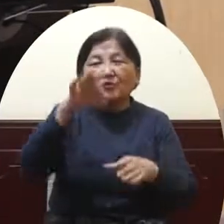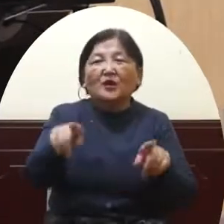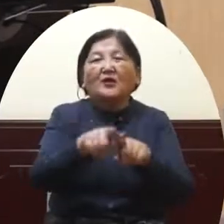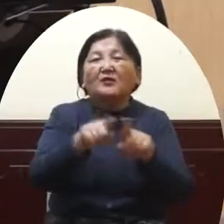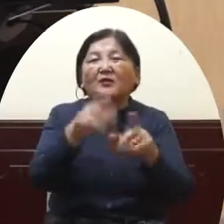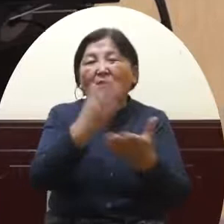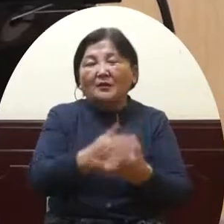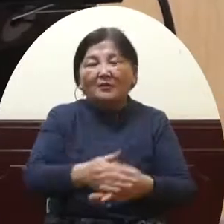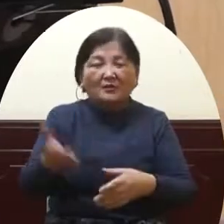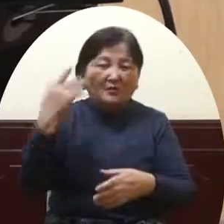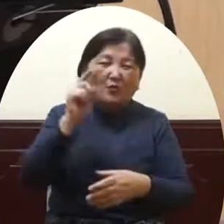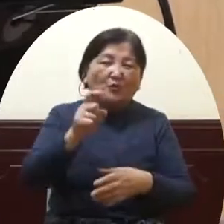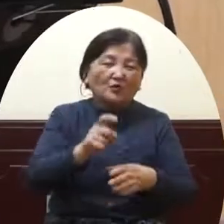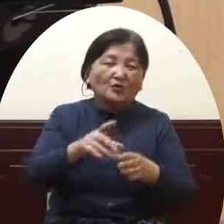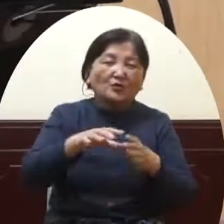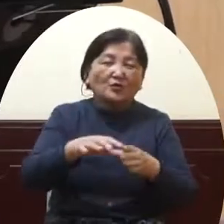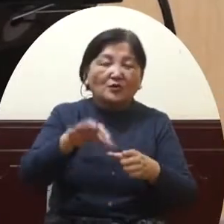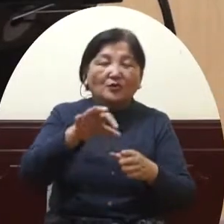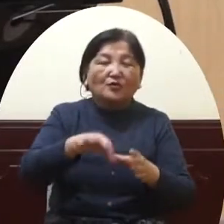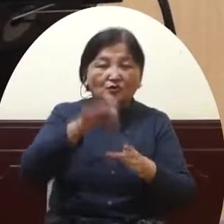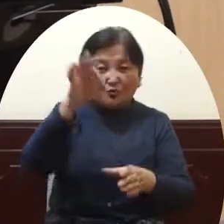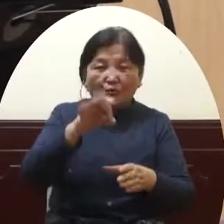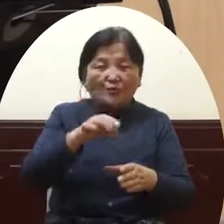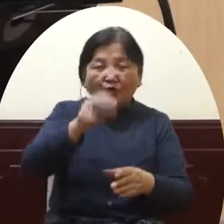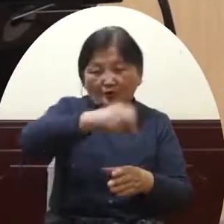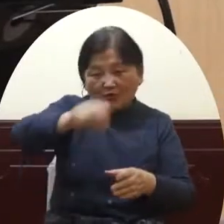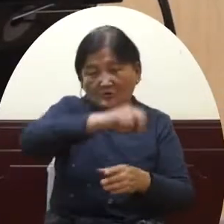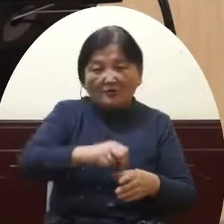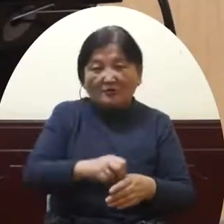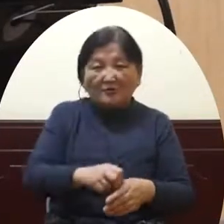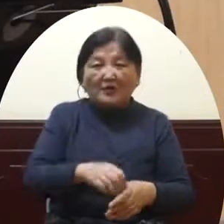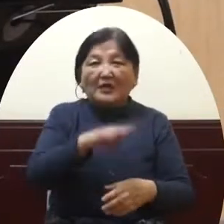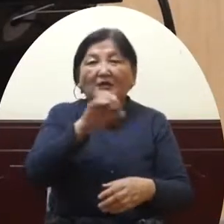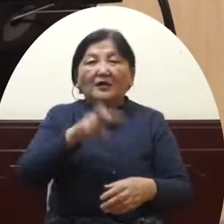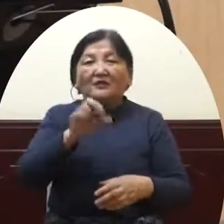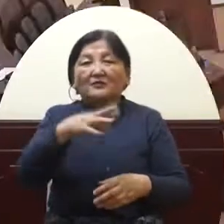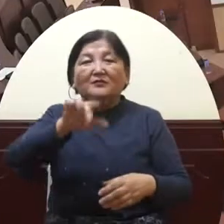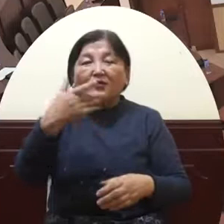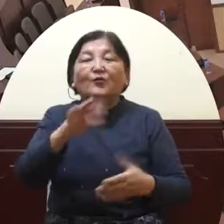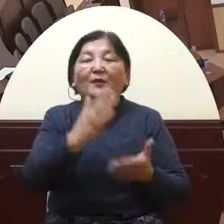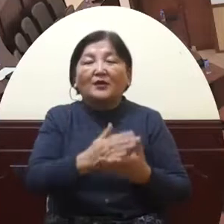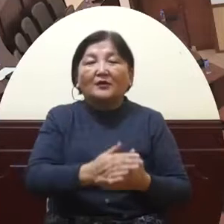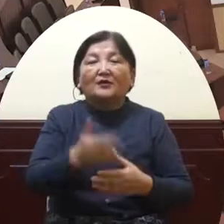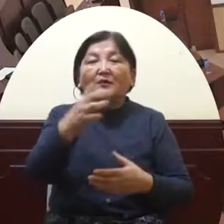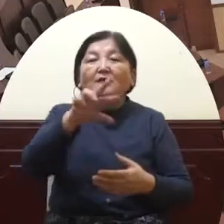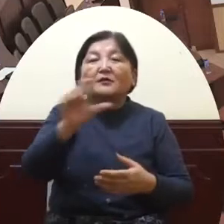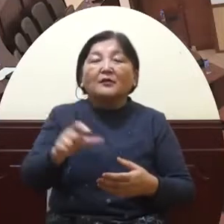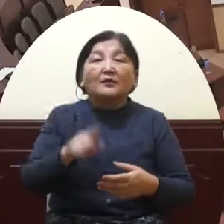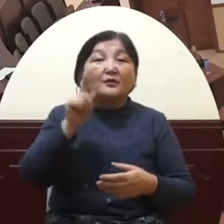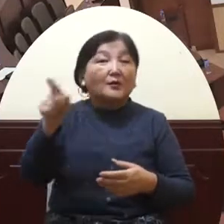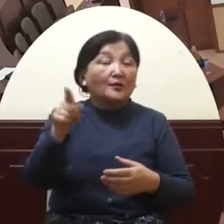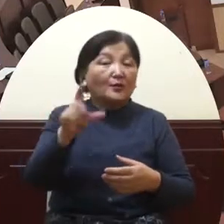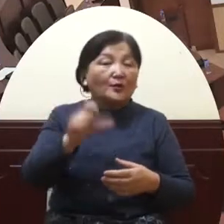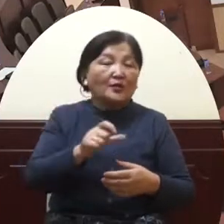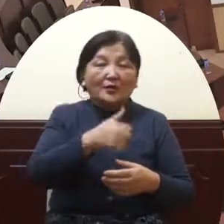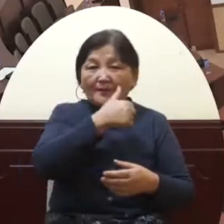надад мэдээж таалагдахгүй байгаа. Гэхдээ ядаж хувь хүний сонгогчийн саналын нууцлалын төвшөнд бид нар хадгалж чадах юм да